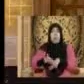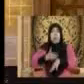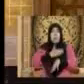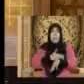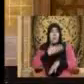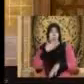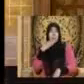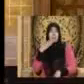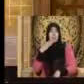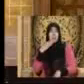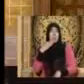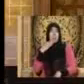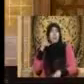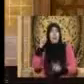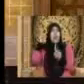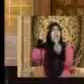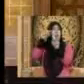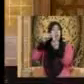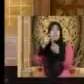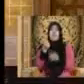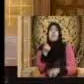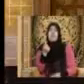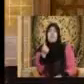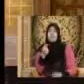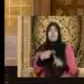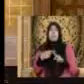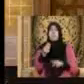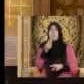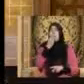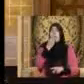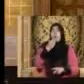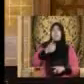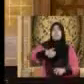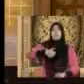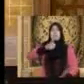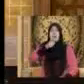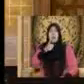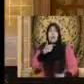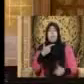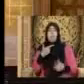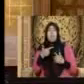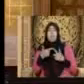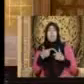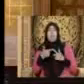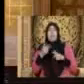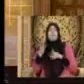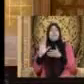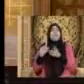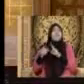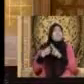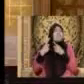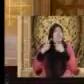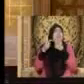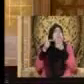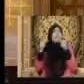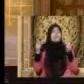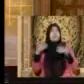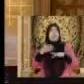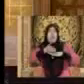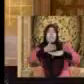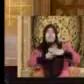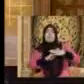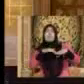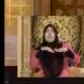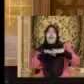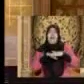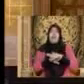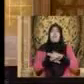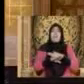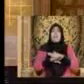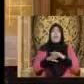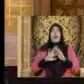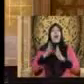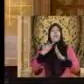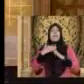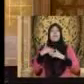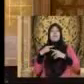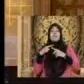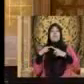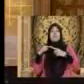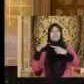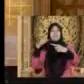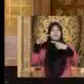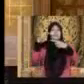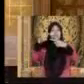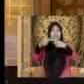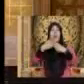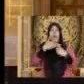هو الطعام والشراب وشنو يلزم رمضان ومهكل العولة وما شابه. حتى إذا جاء رمضان دخل في